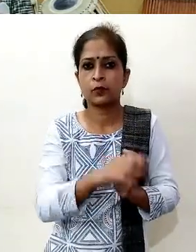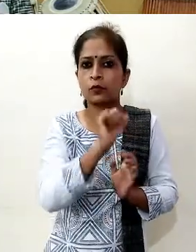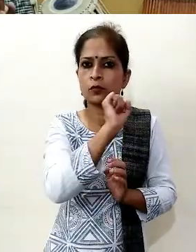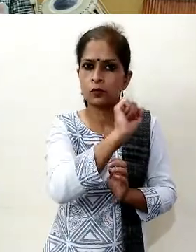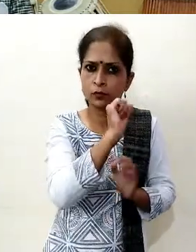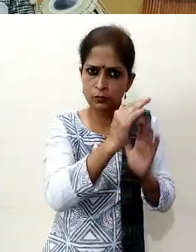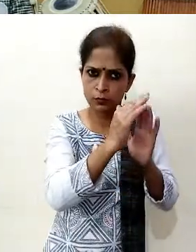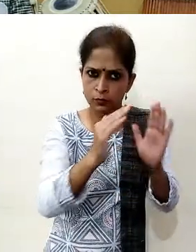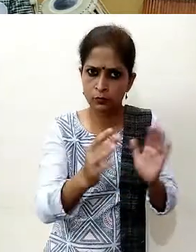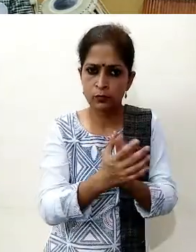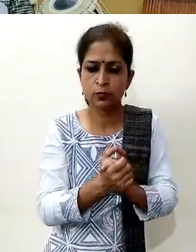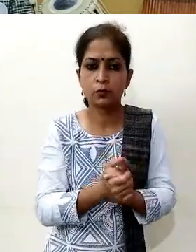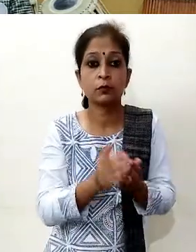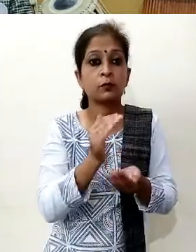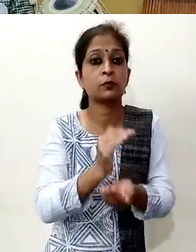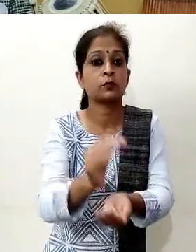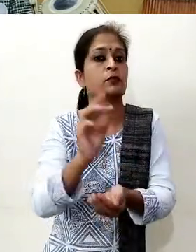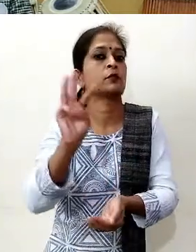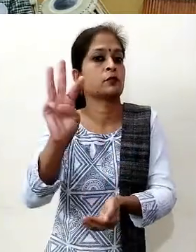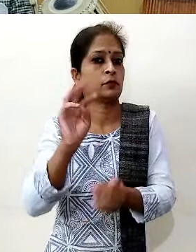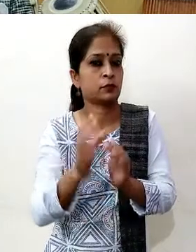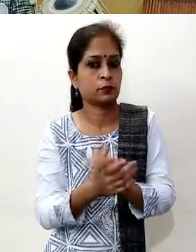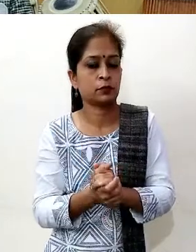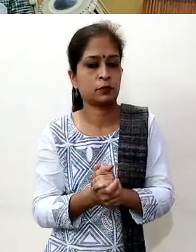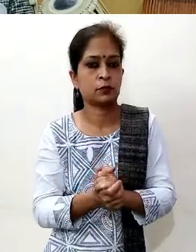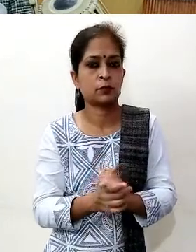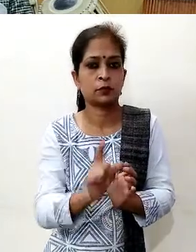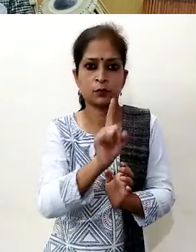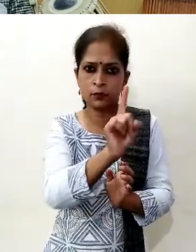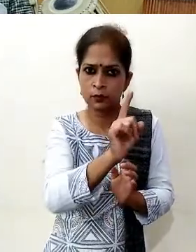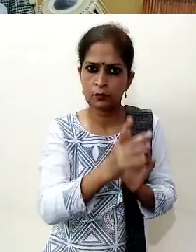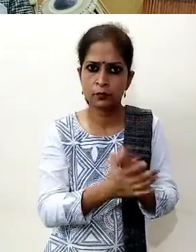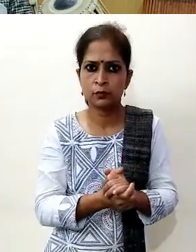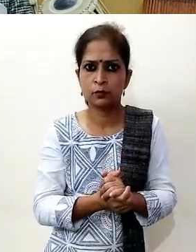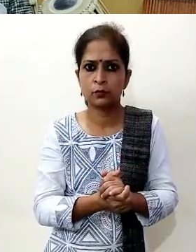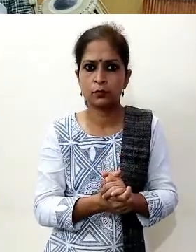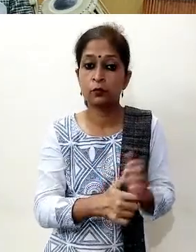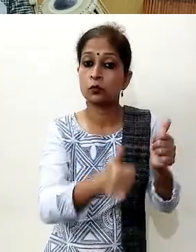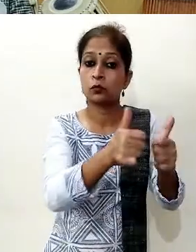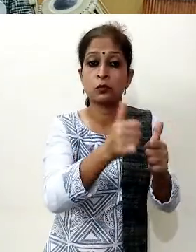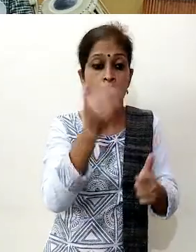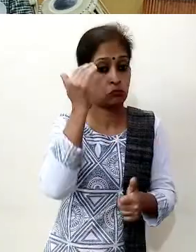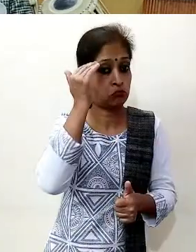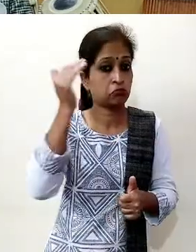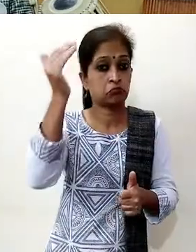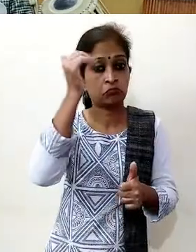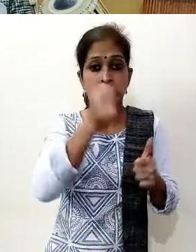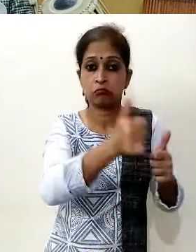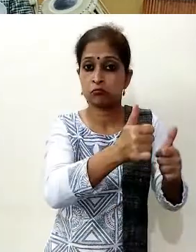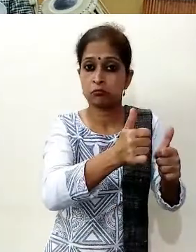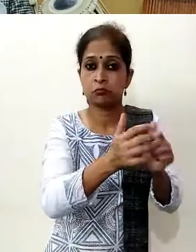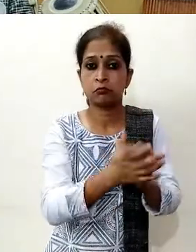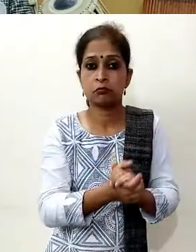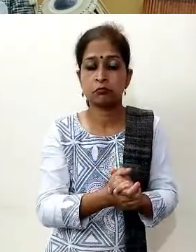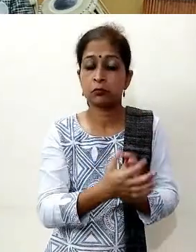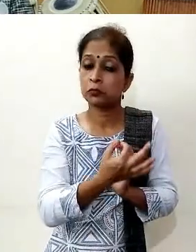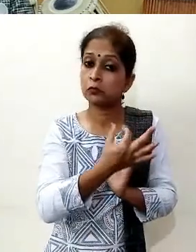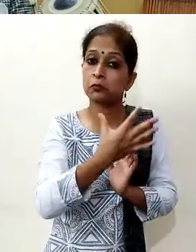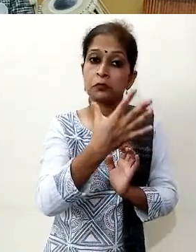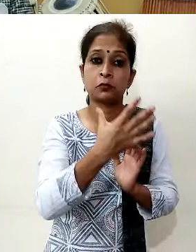उसके घर 3 बच्चे थे। एक बच्चा कुशाग्र बुद्धि वाला, अति